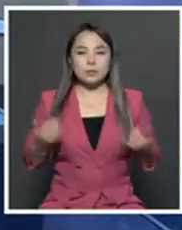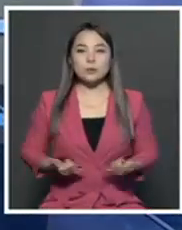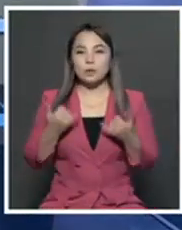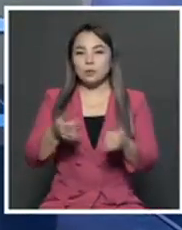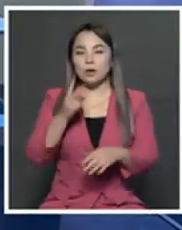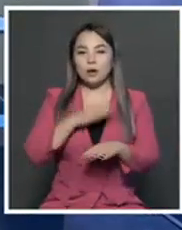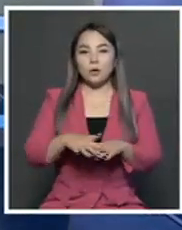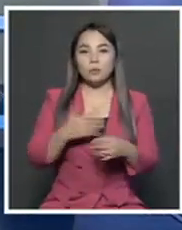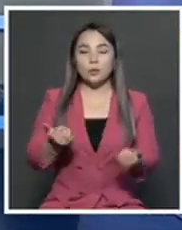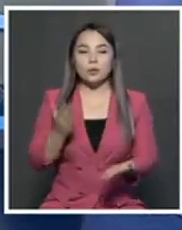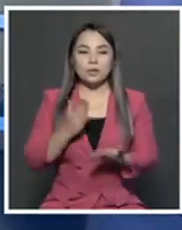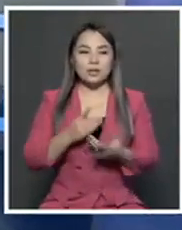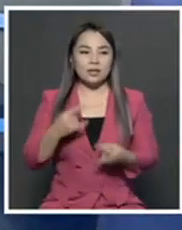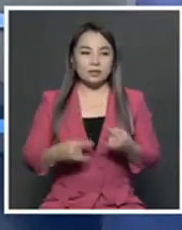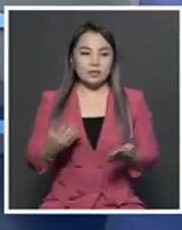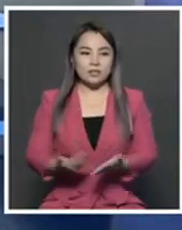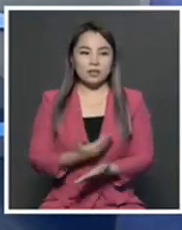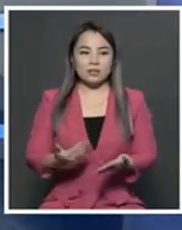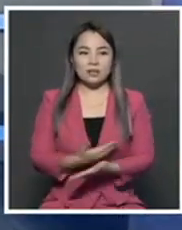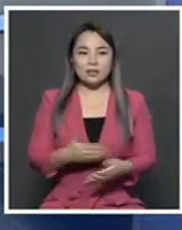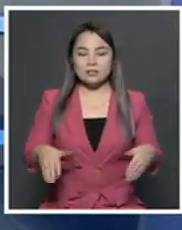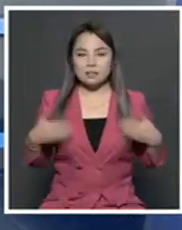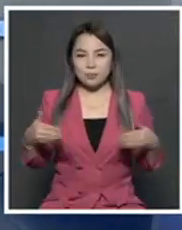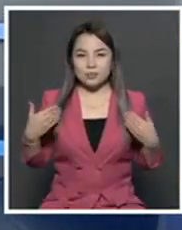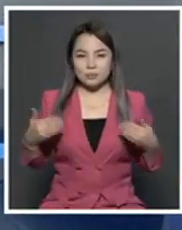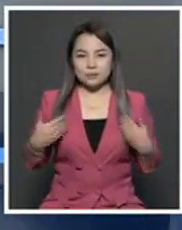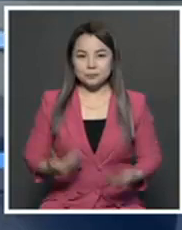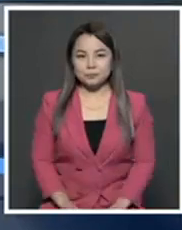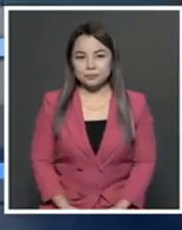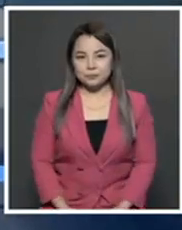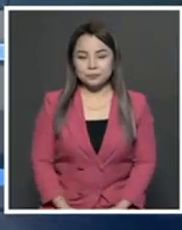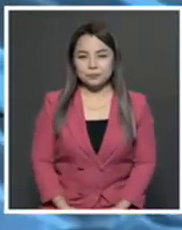Армысыздар, ұлттық арнаның тікелей эфирінде ақпарат, студияда Саламат Омаш, сурдаудармада Шырын Жанғабыл.